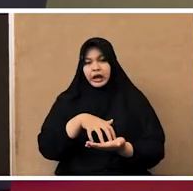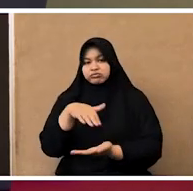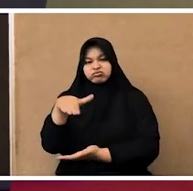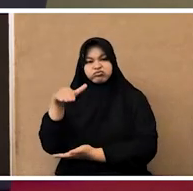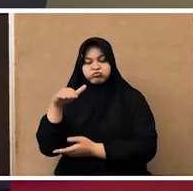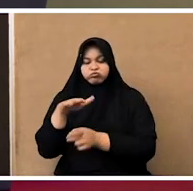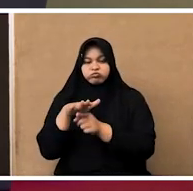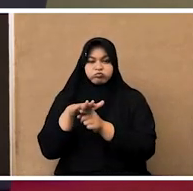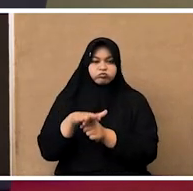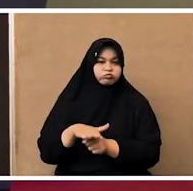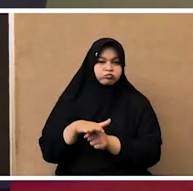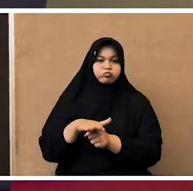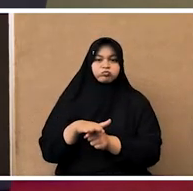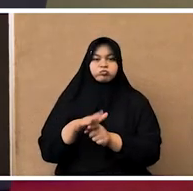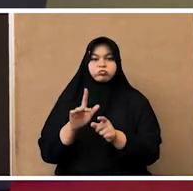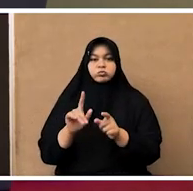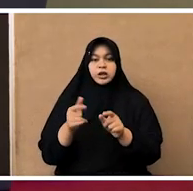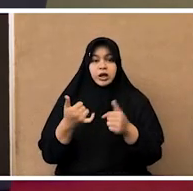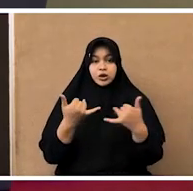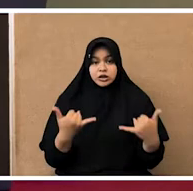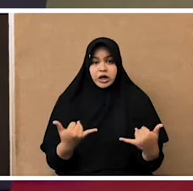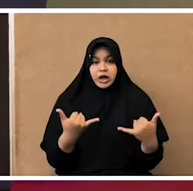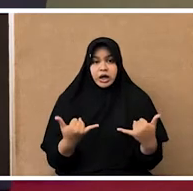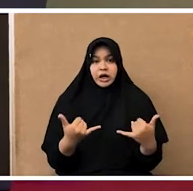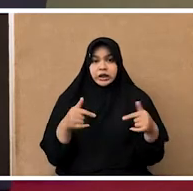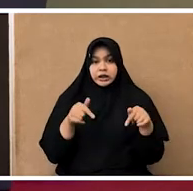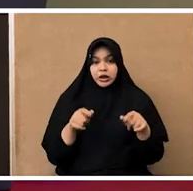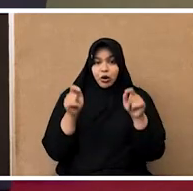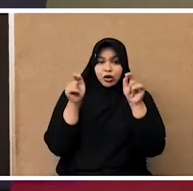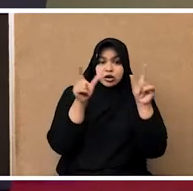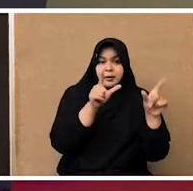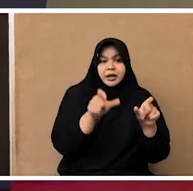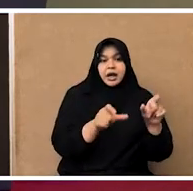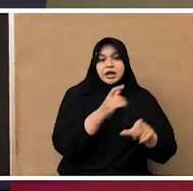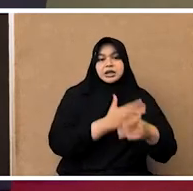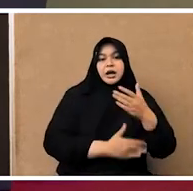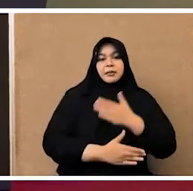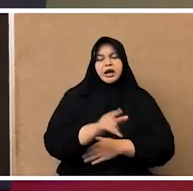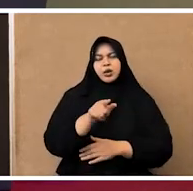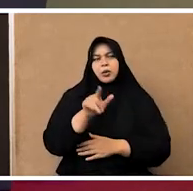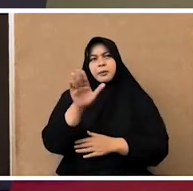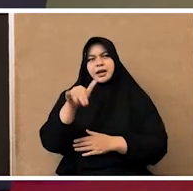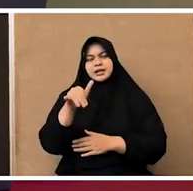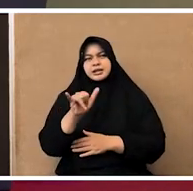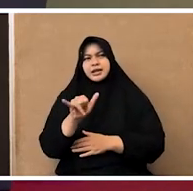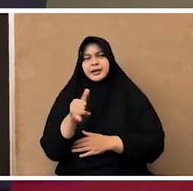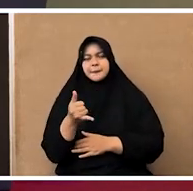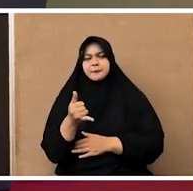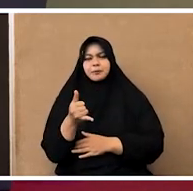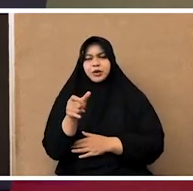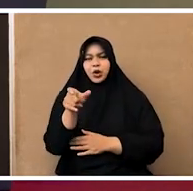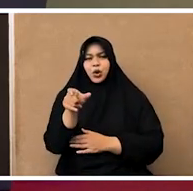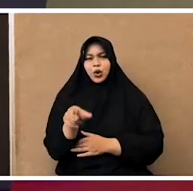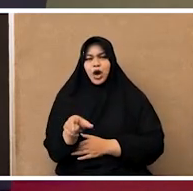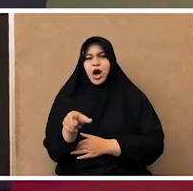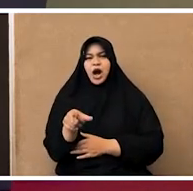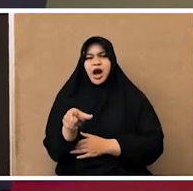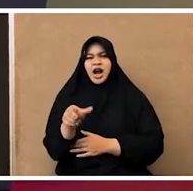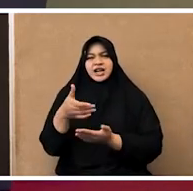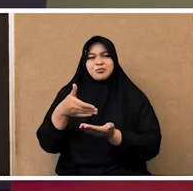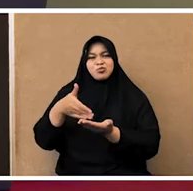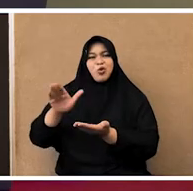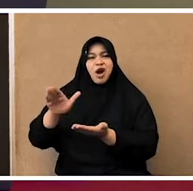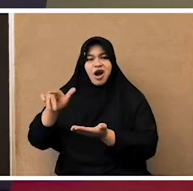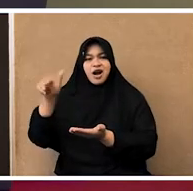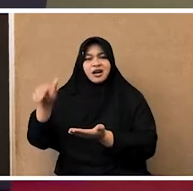ketika eee apalagi saat ini konsepnya ee penyandang disabilitas itu masih menjadi orang yang dibuang gitu